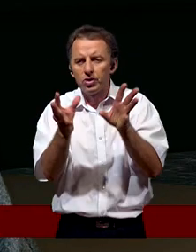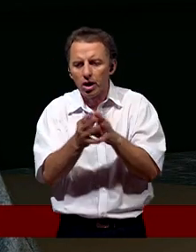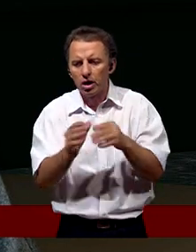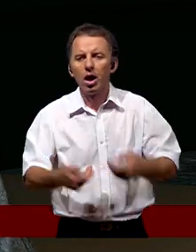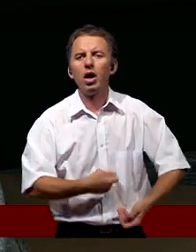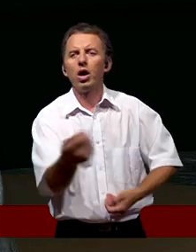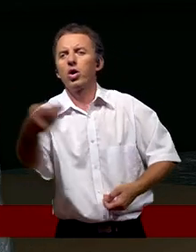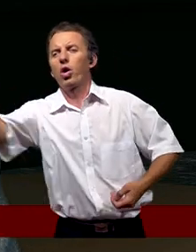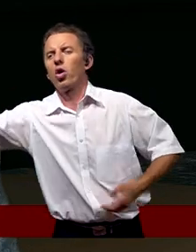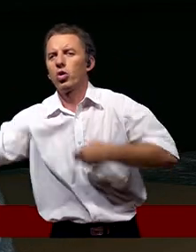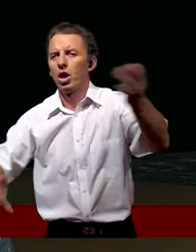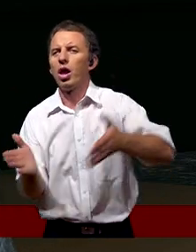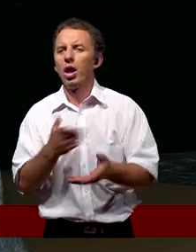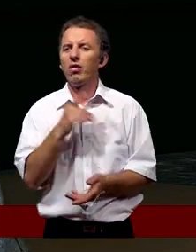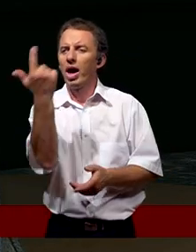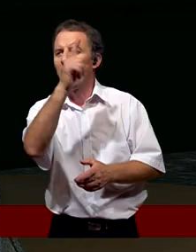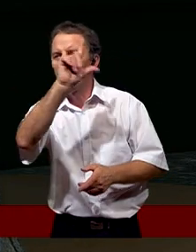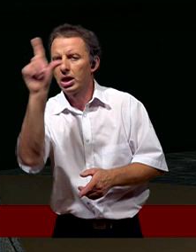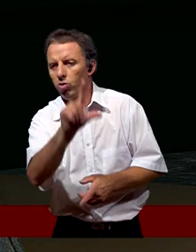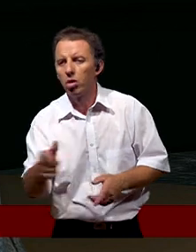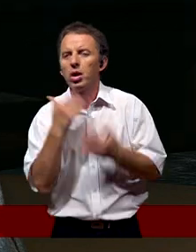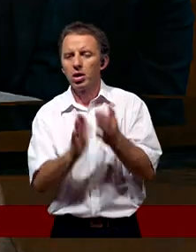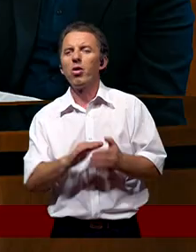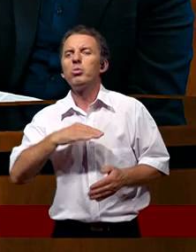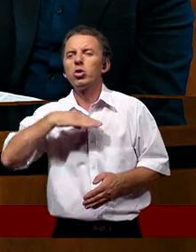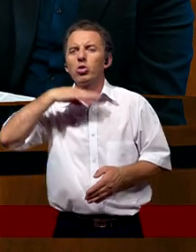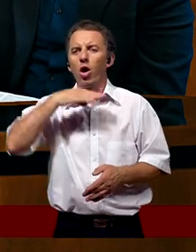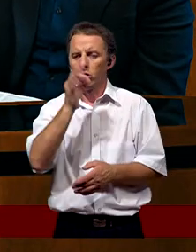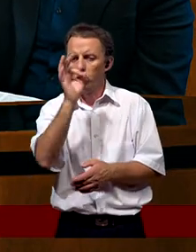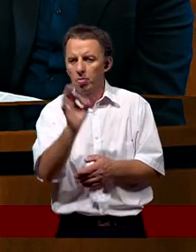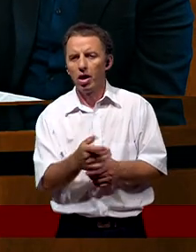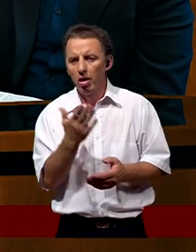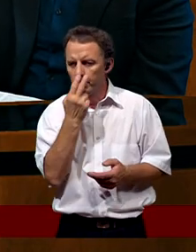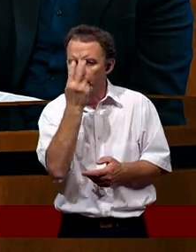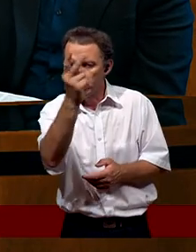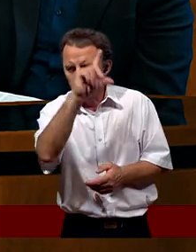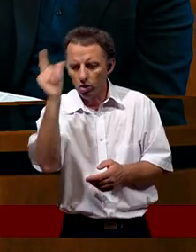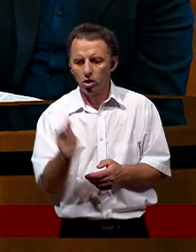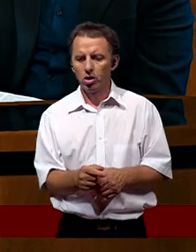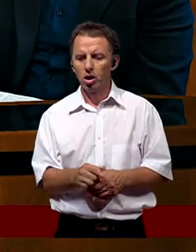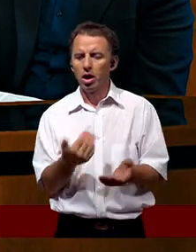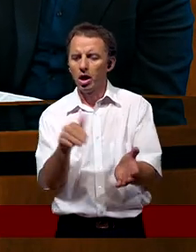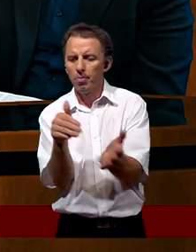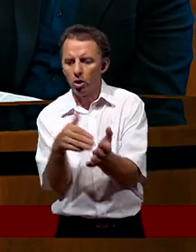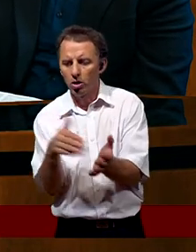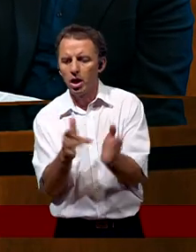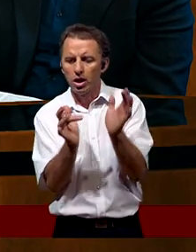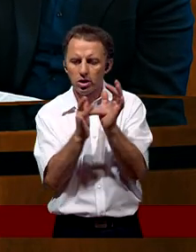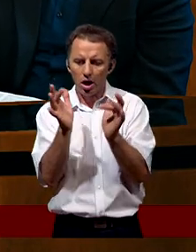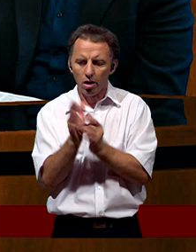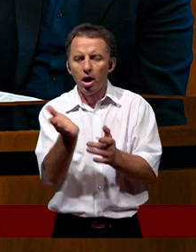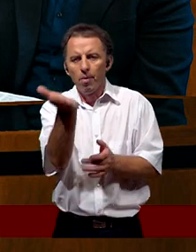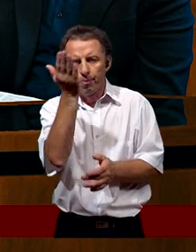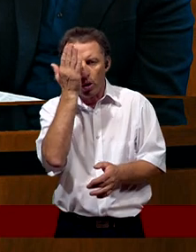po 2 złote, bo sam gest wydaje się dobry, tylko popatrzymy na człowieka, sprawdzimy, jakie faktycznie ma potrzeby, tak jak Jezus.